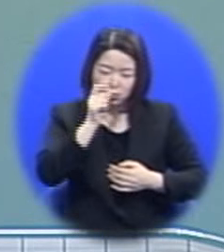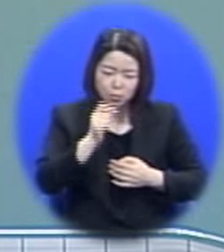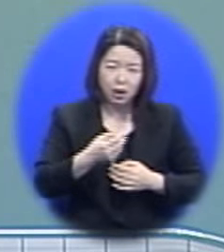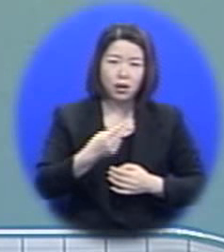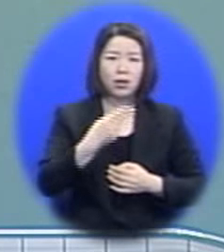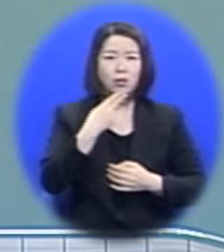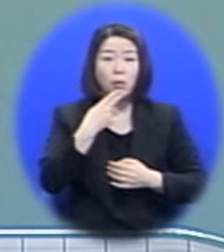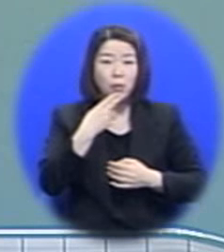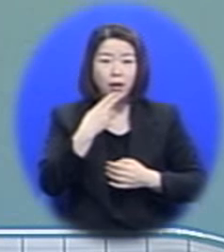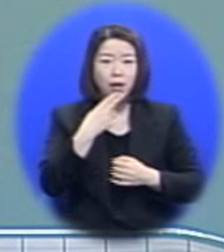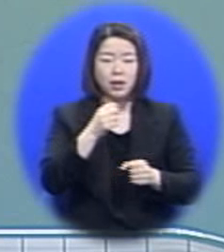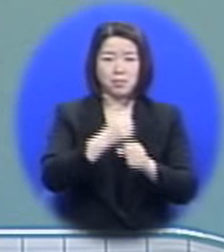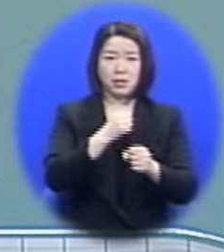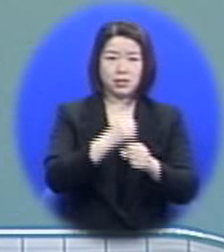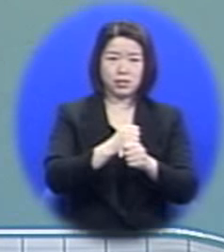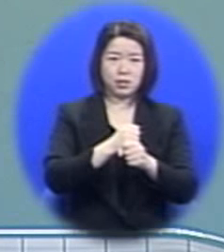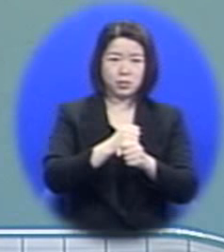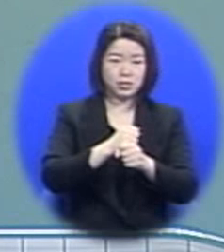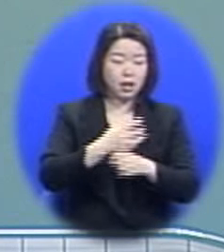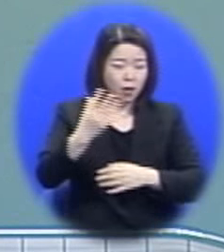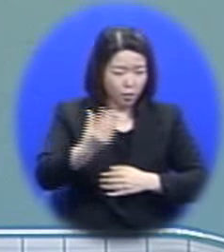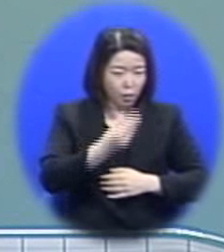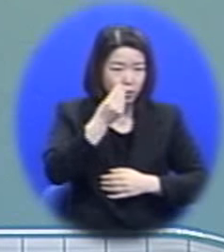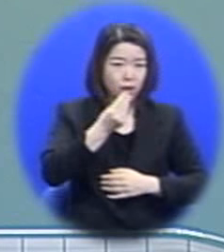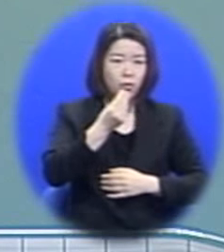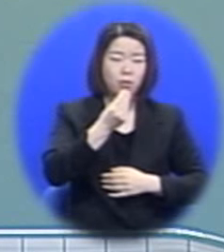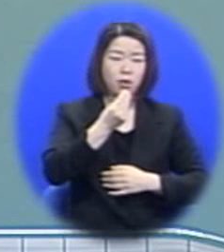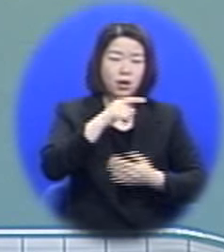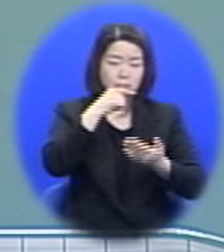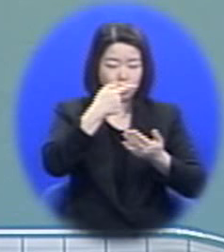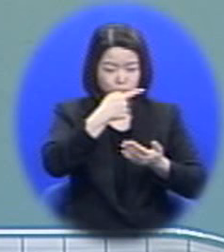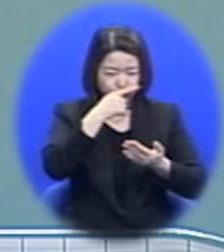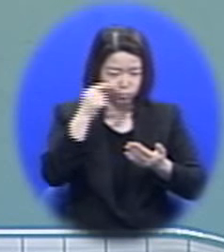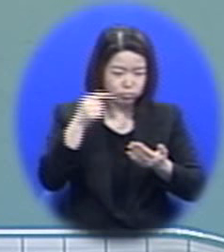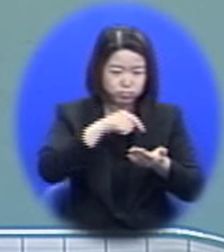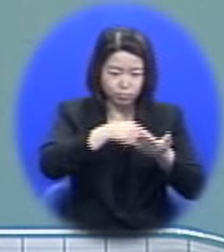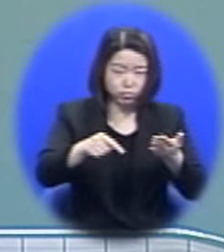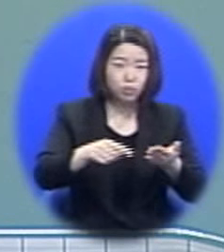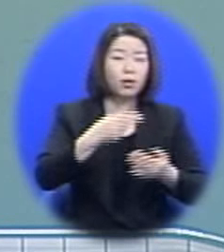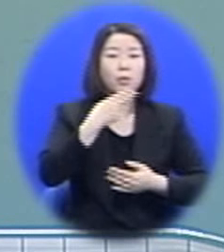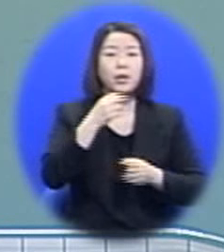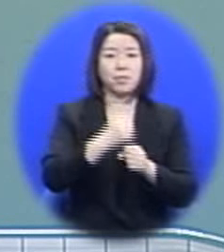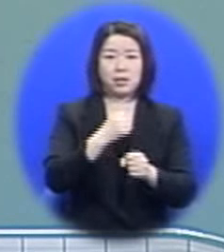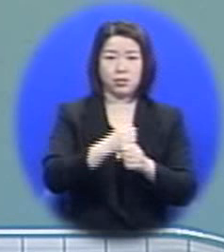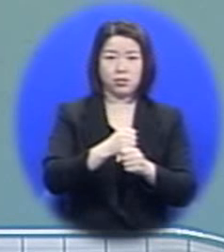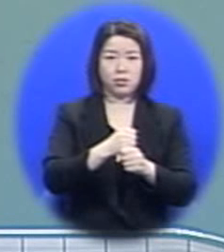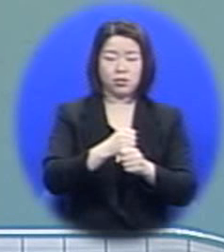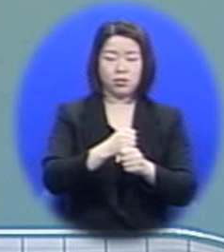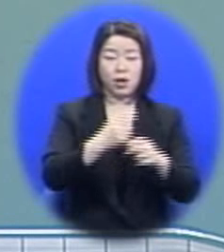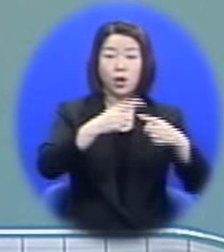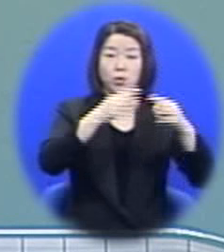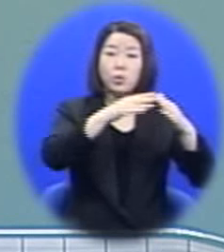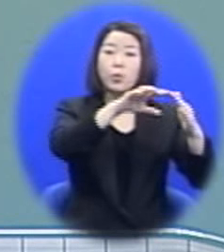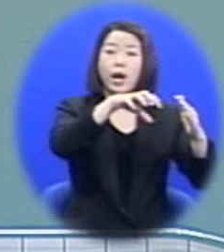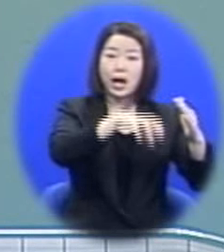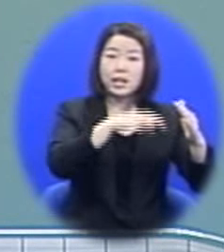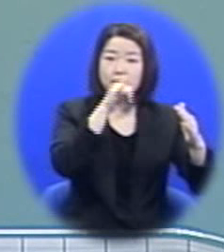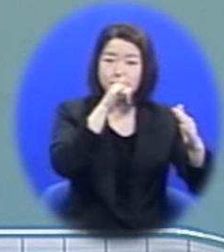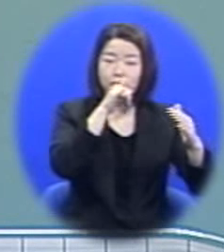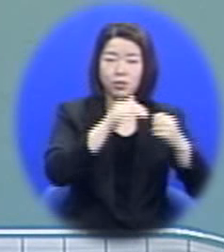하신다고 하셨어요. 교회에 티와 주름이 있다는 뜻이죠. 그러나